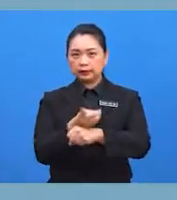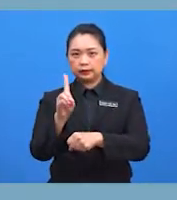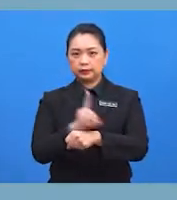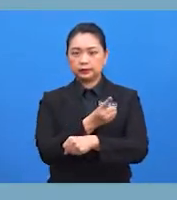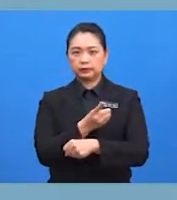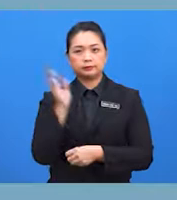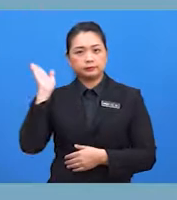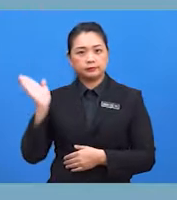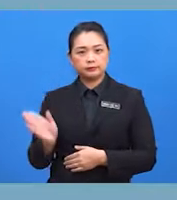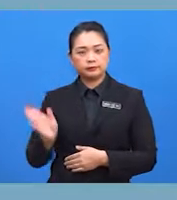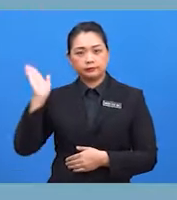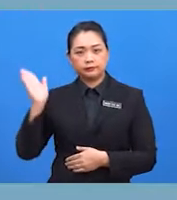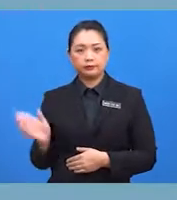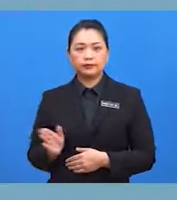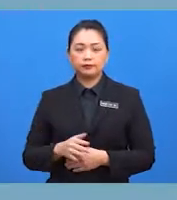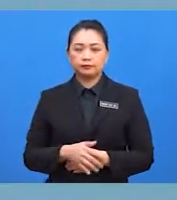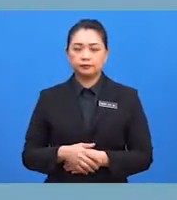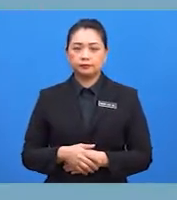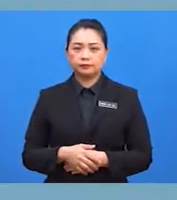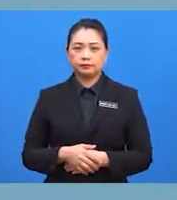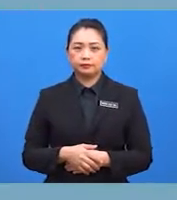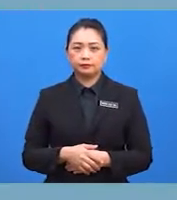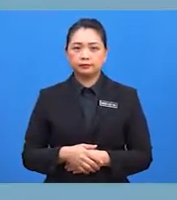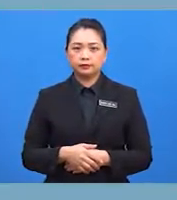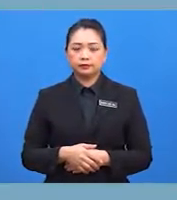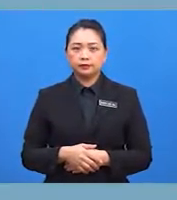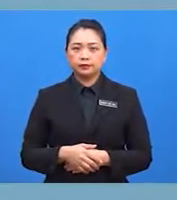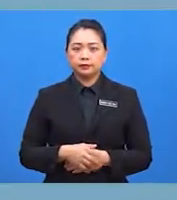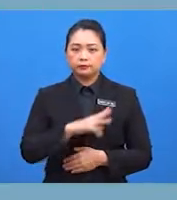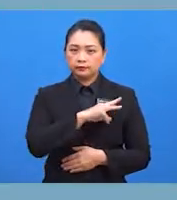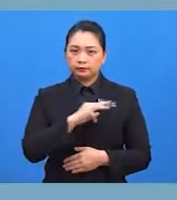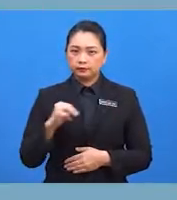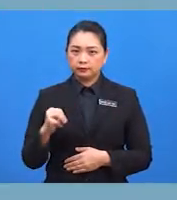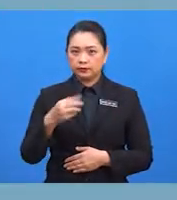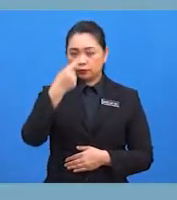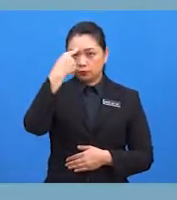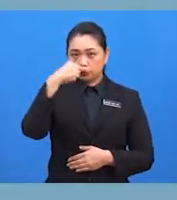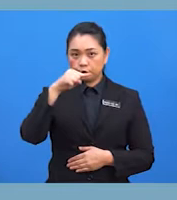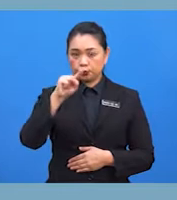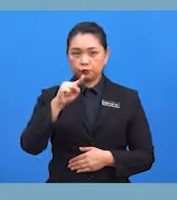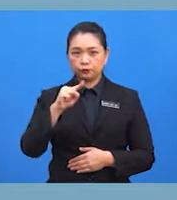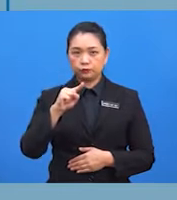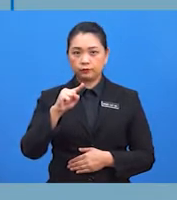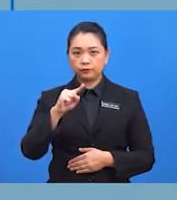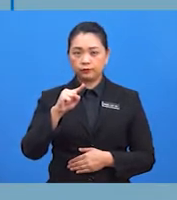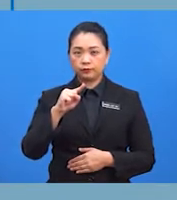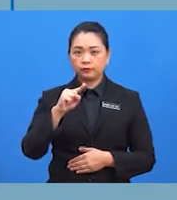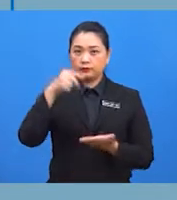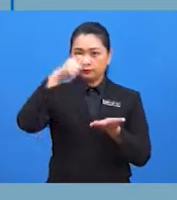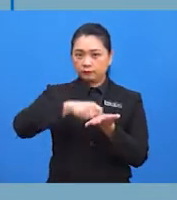dengan nilai import barang nampak. Manakala, untuk menghitung akaun semasa